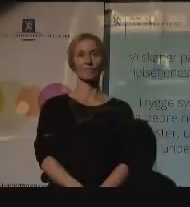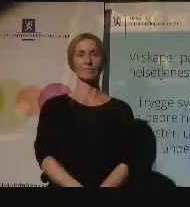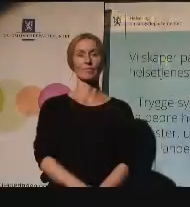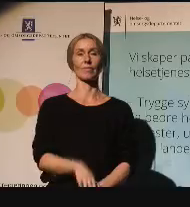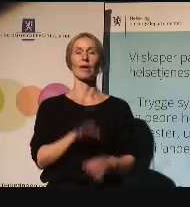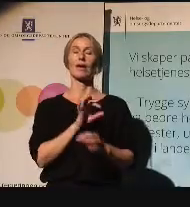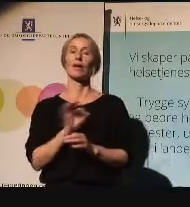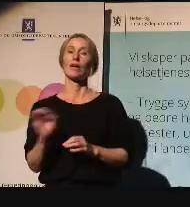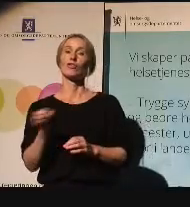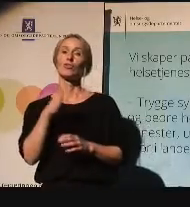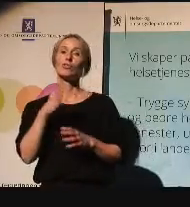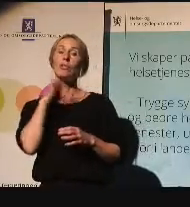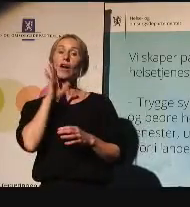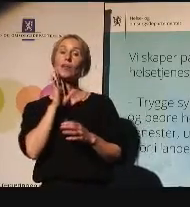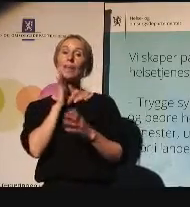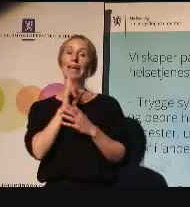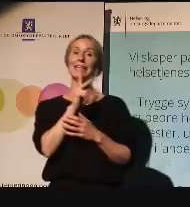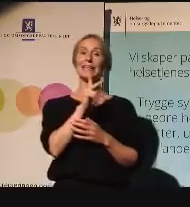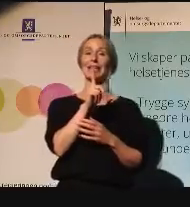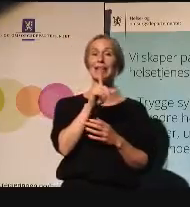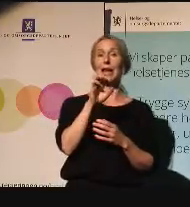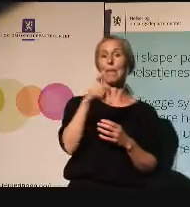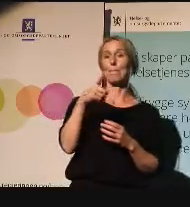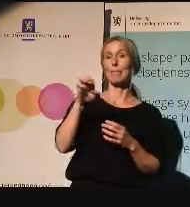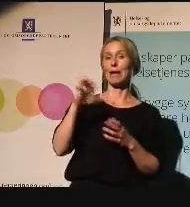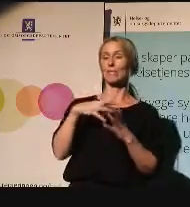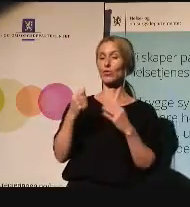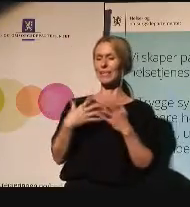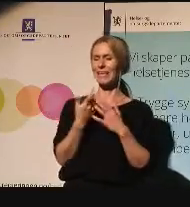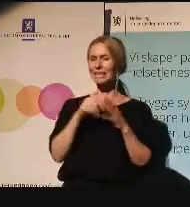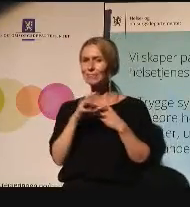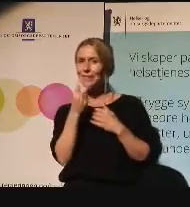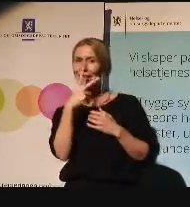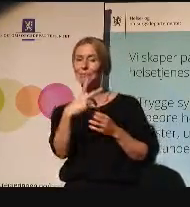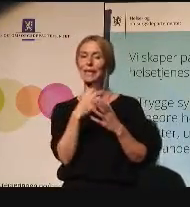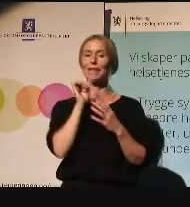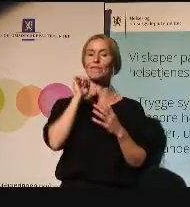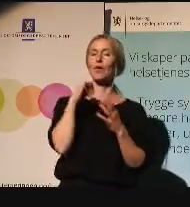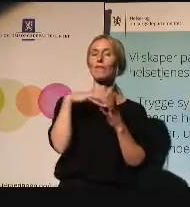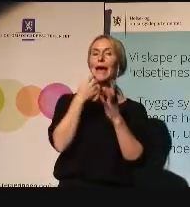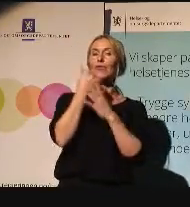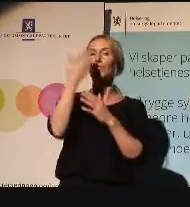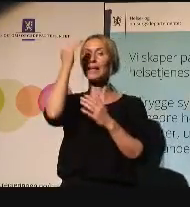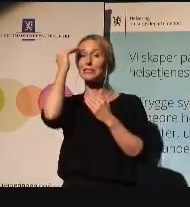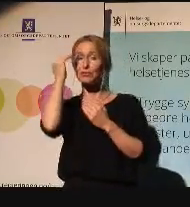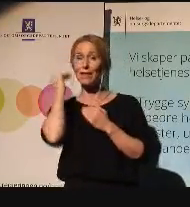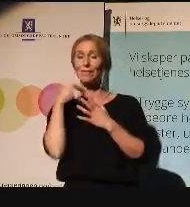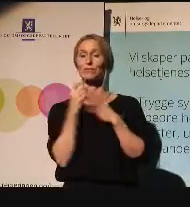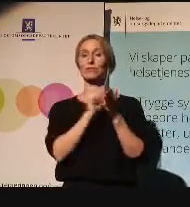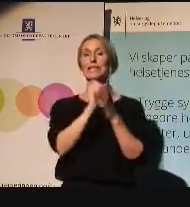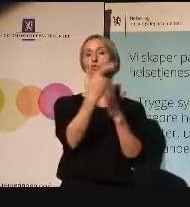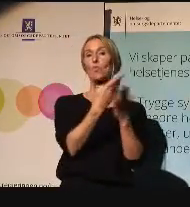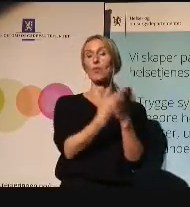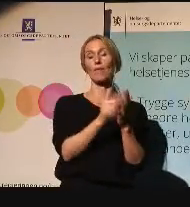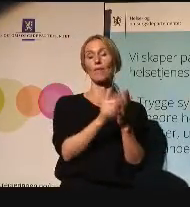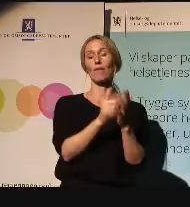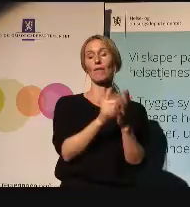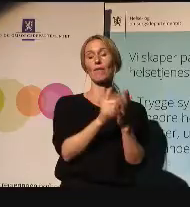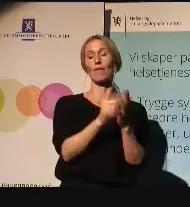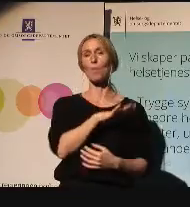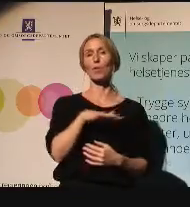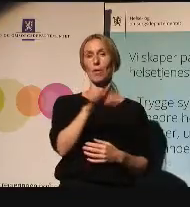Tusen takk, Birgit Kleppe, for å gi oss et lite innblikk i hvordan det er å være student og skrive oppgave på et spennende